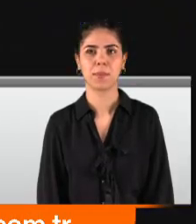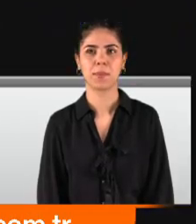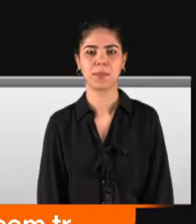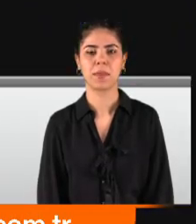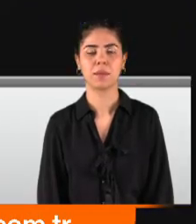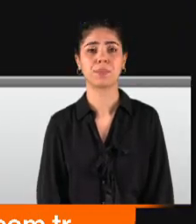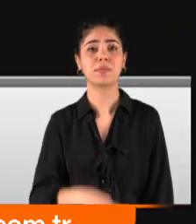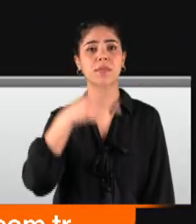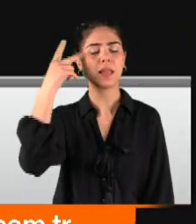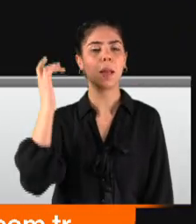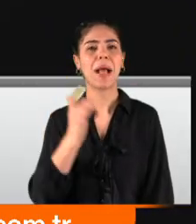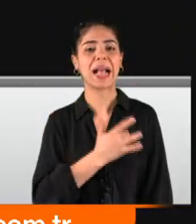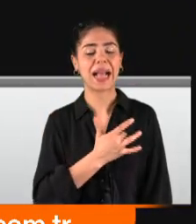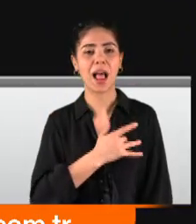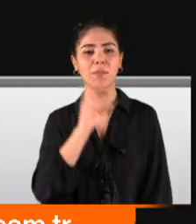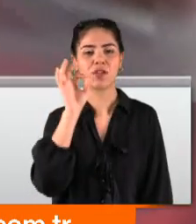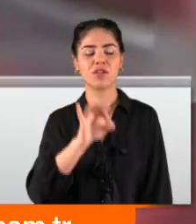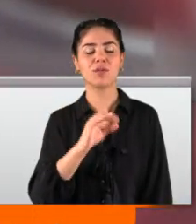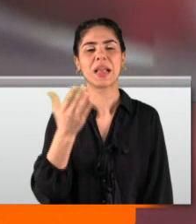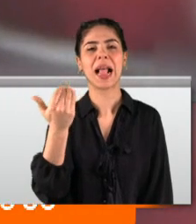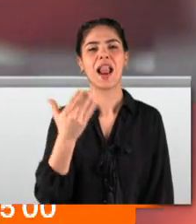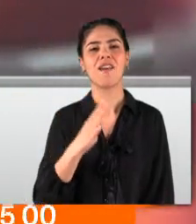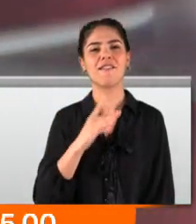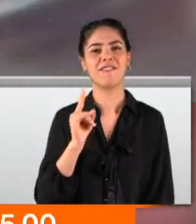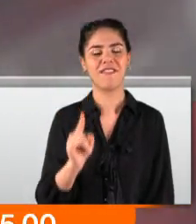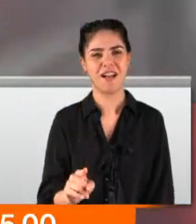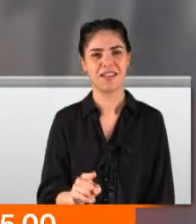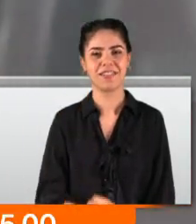yapay kalp artık çok daha yakın